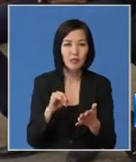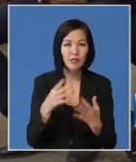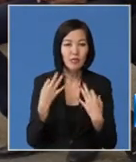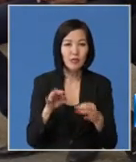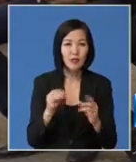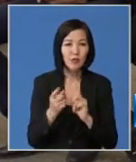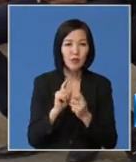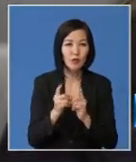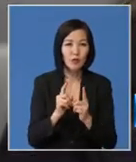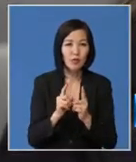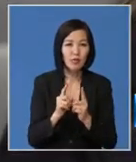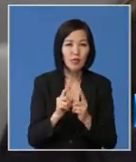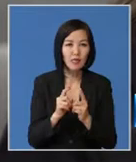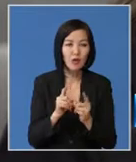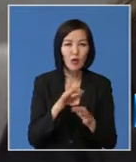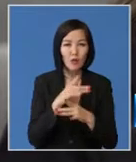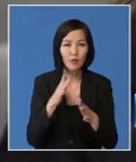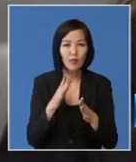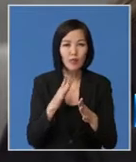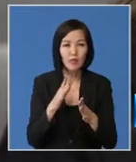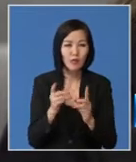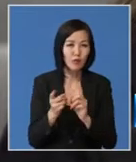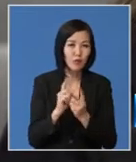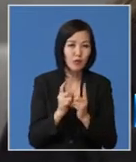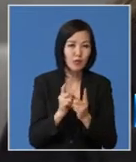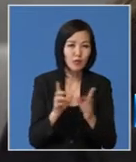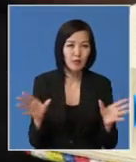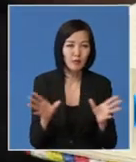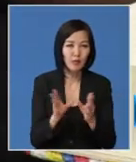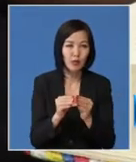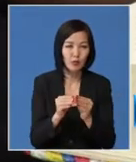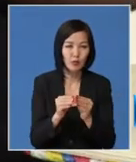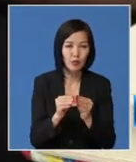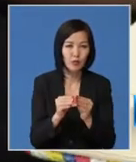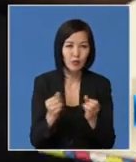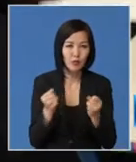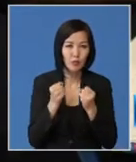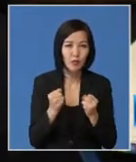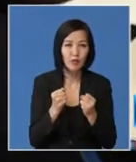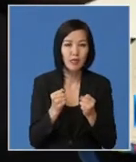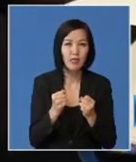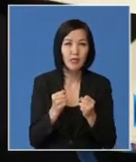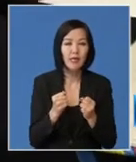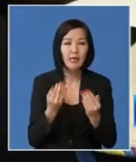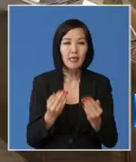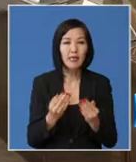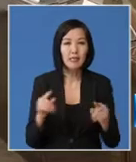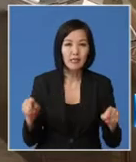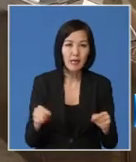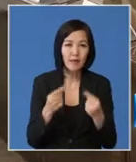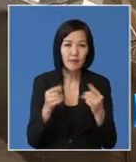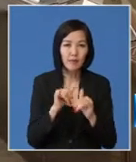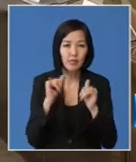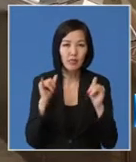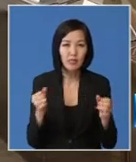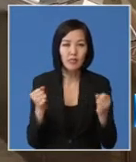джиу-джитсу, еркін күрес, дзюдо сынды бірнеше қоян-қолтық ұрыс түрін біріктіру нәтижесінде пайда болған. Ел ішінде енді танылып келе жатқан бұл